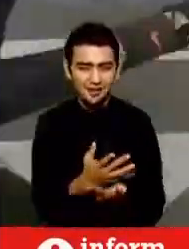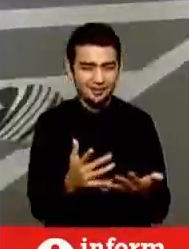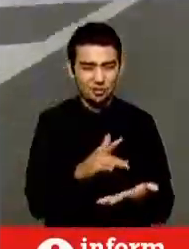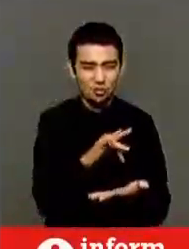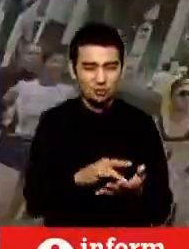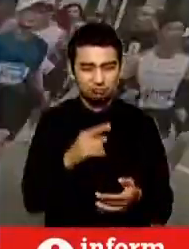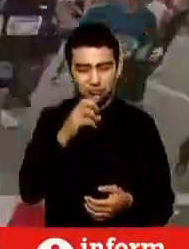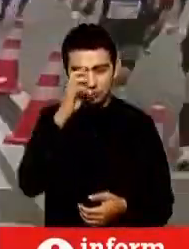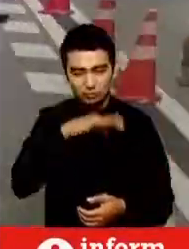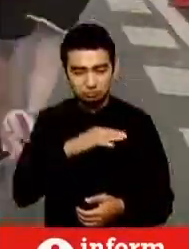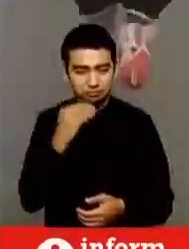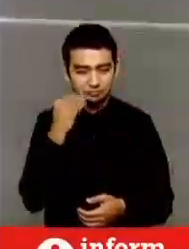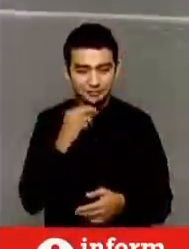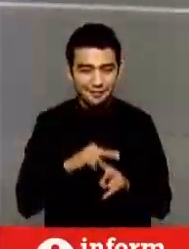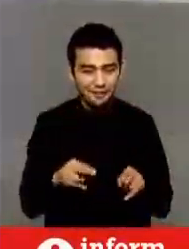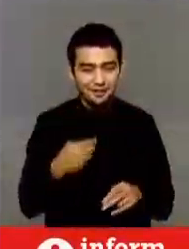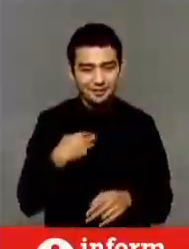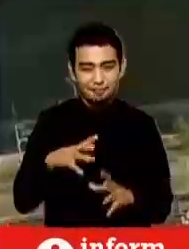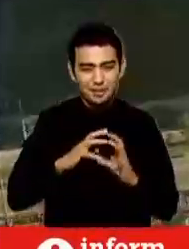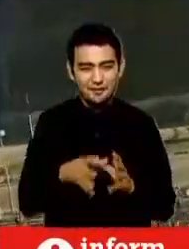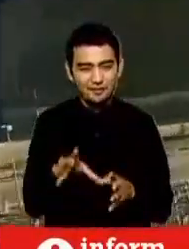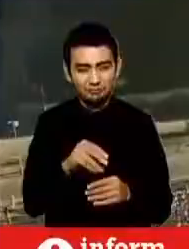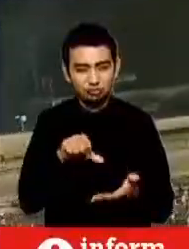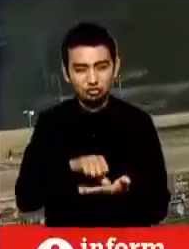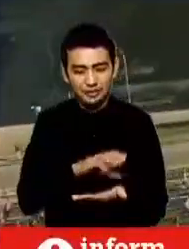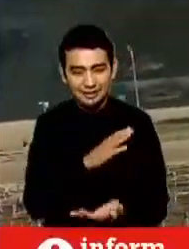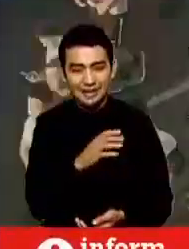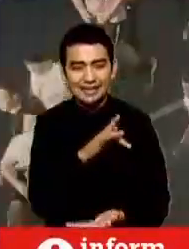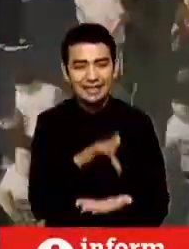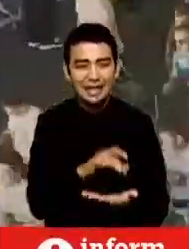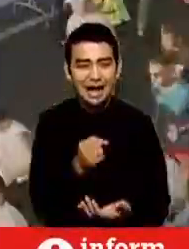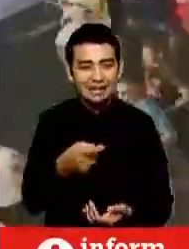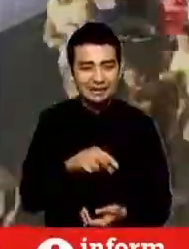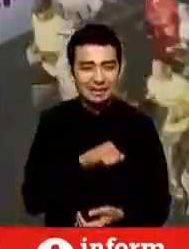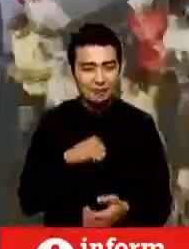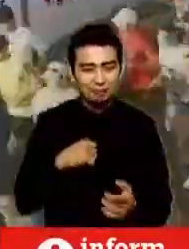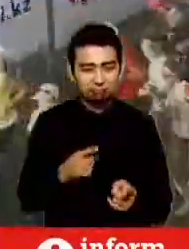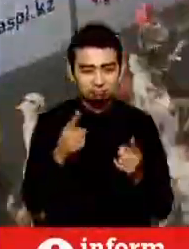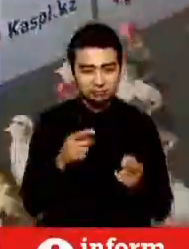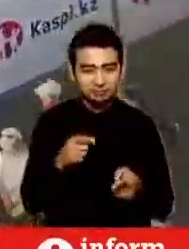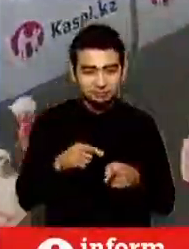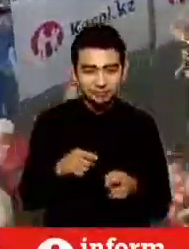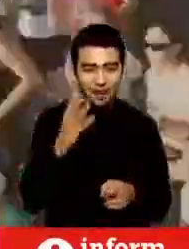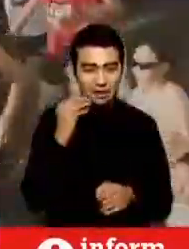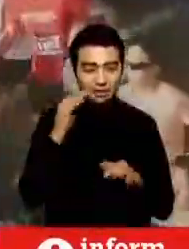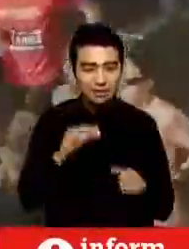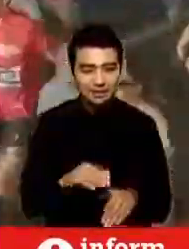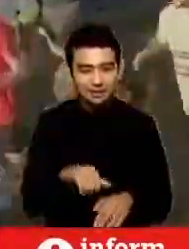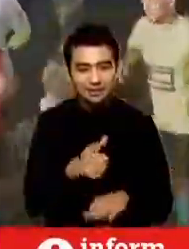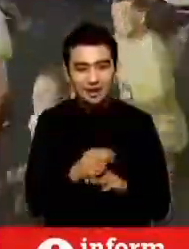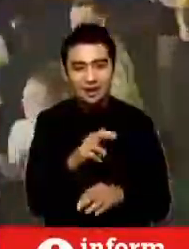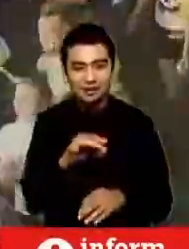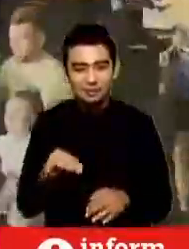әйгілі марафондар өтіп, оған бүкіл әлемнен спортшылар қатысады. Ал Орталық Азиядағы ең ірі марафон дәстүрлі түрде Алматыда бас серіктесі